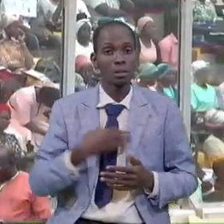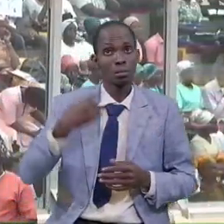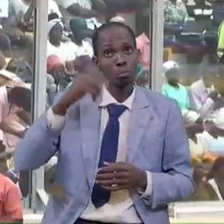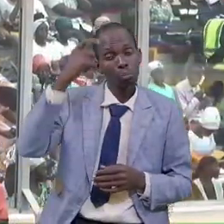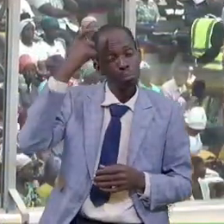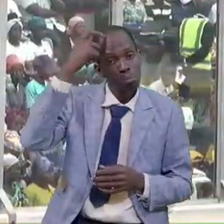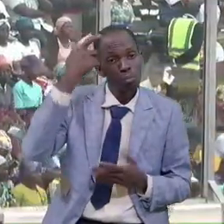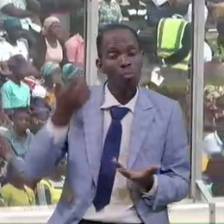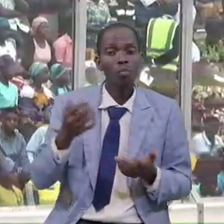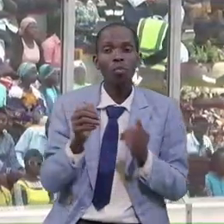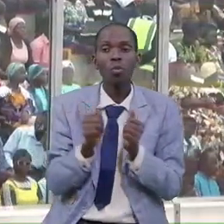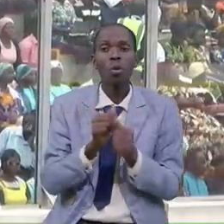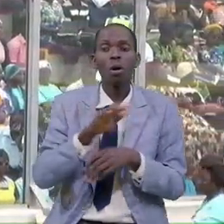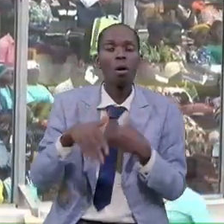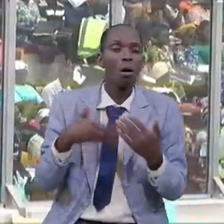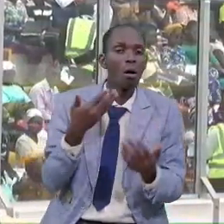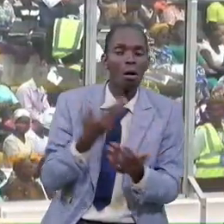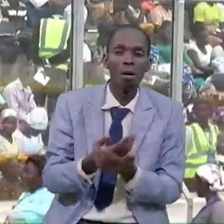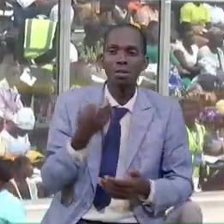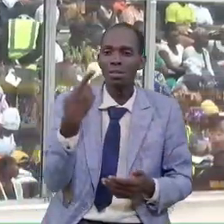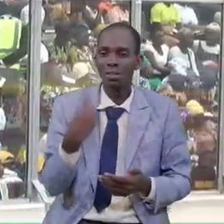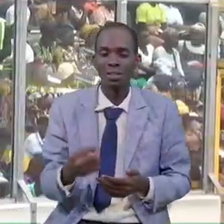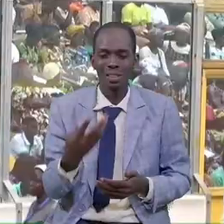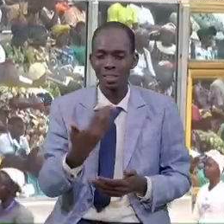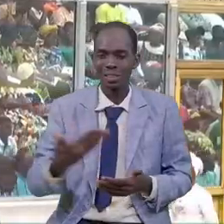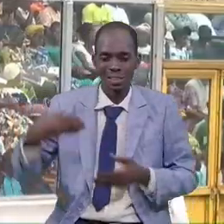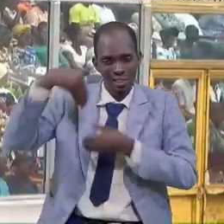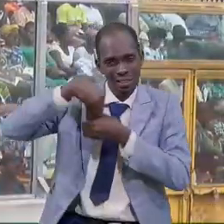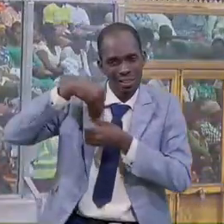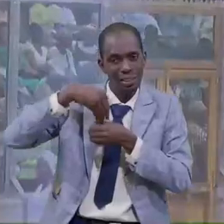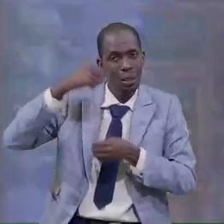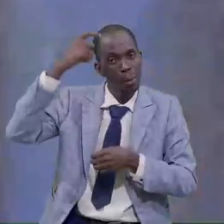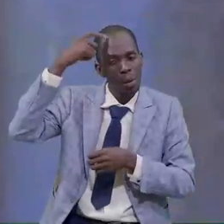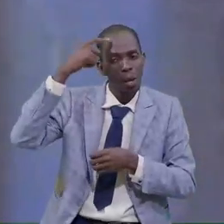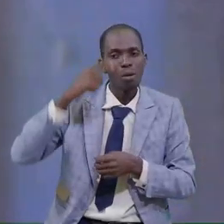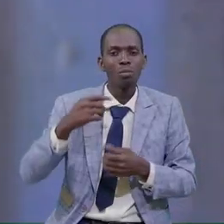Et le cerveau, avec tous les nutriments, tout ce qui est là-bas, ne